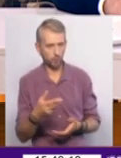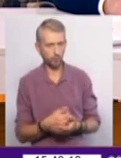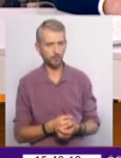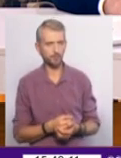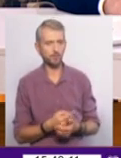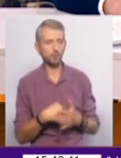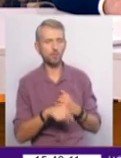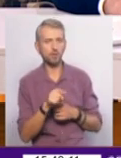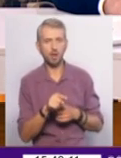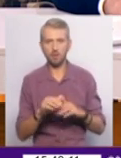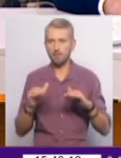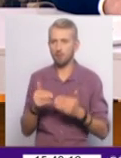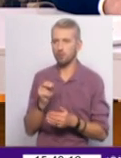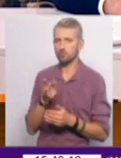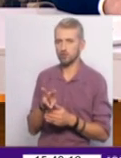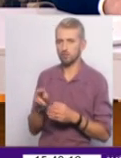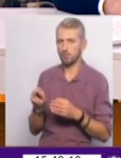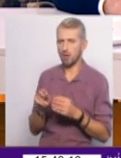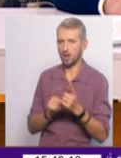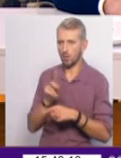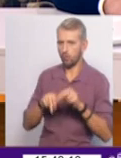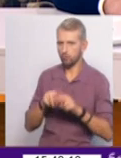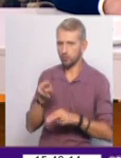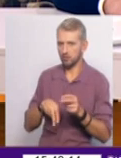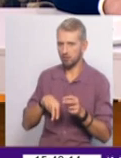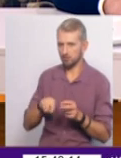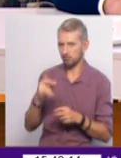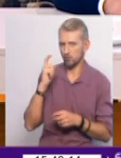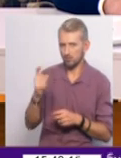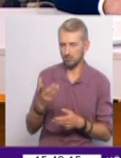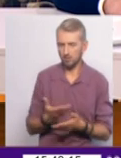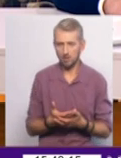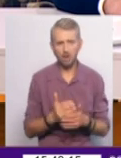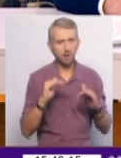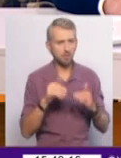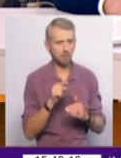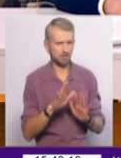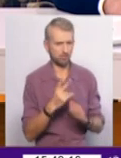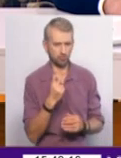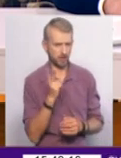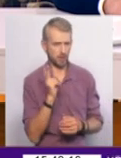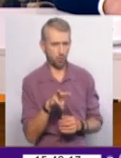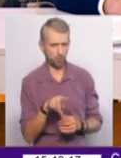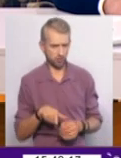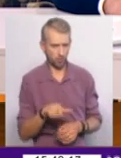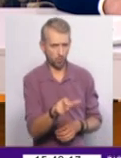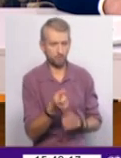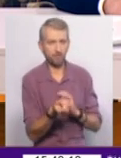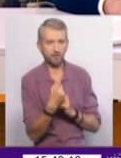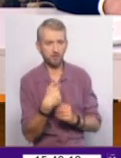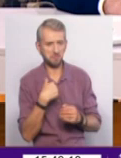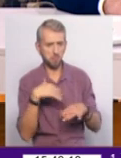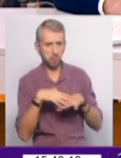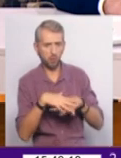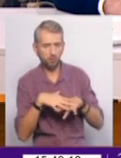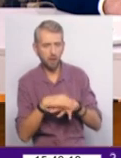Тому що там тобто десь менше, ніж реконструкція менше, трамвайних коліс? Менше, тому що там всього 2 кілометри, ну, як виявилося, ми